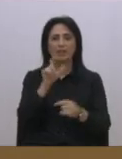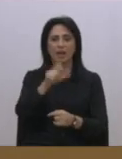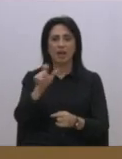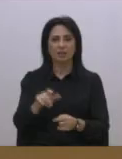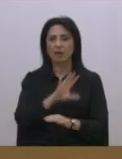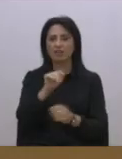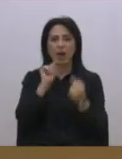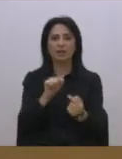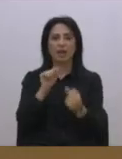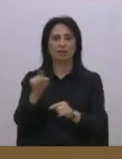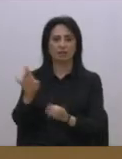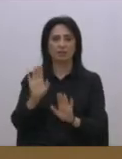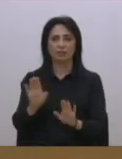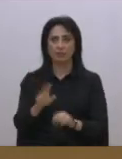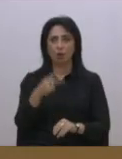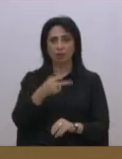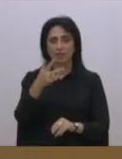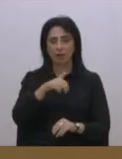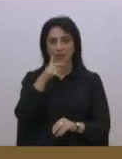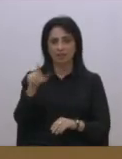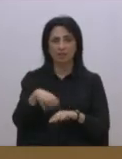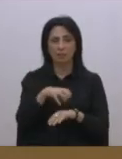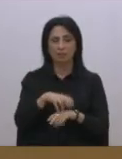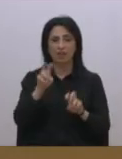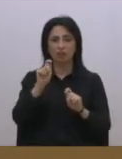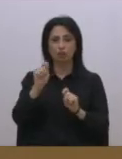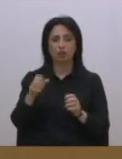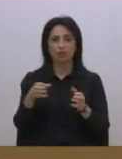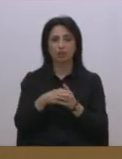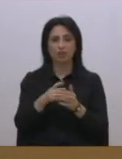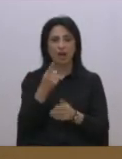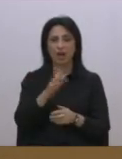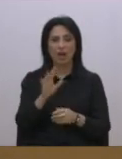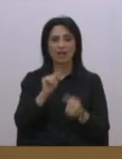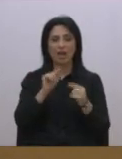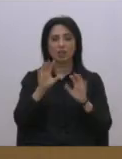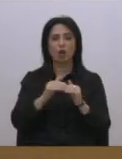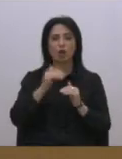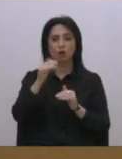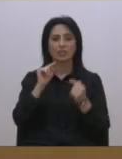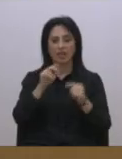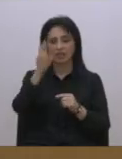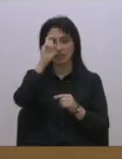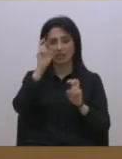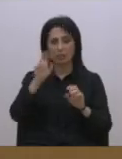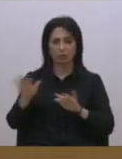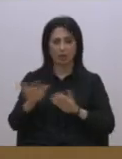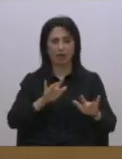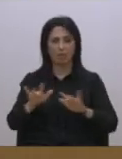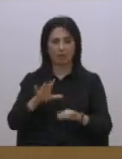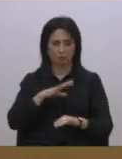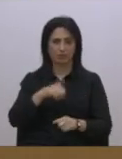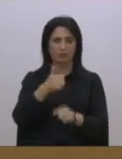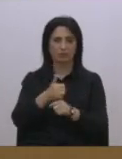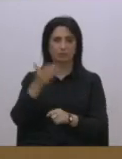ყველაფერს ანტის. 2023 წლიდან ეს პარტია წოდებული დაჯგუფება არაერთი ანტიკონსტიტუციური და ანტისახელმწიფოებრივი ქმედების